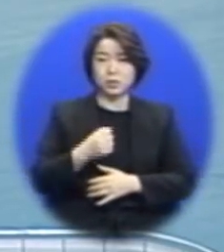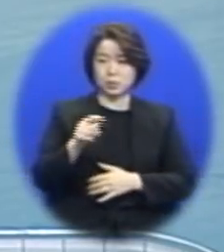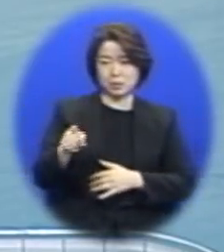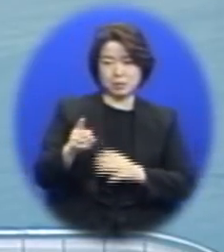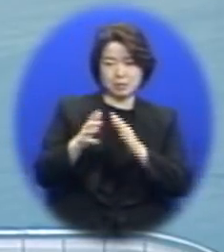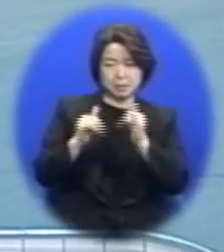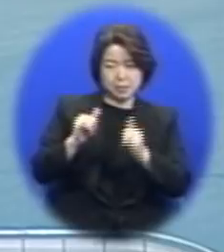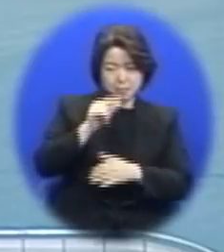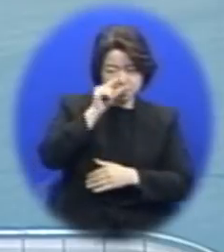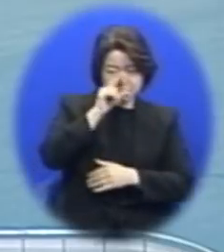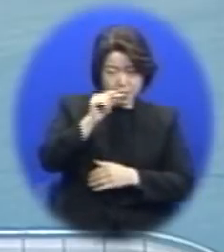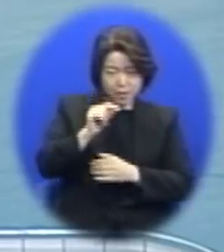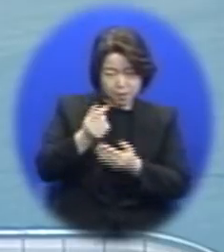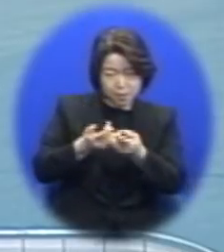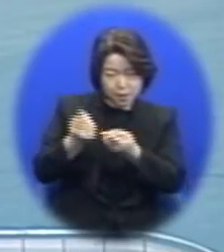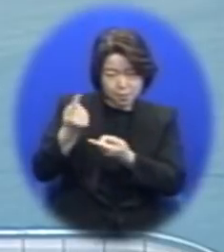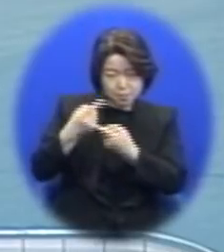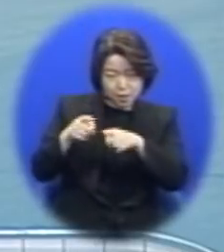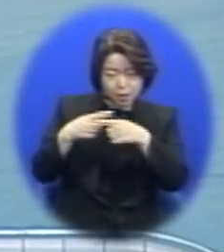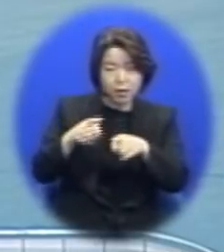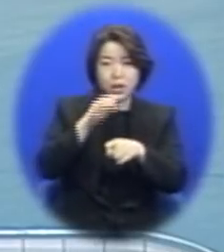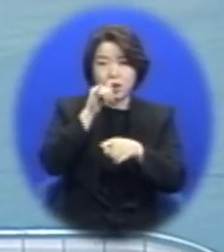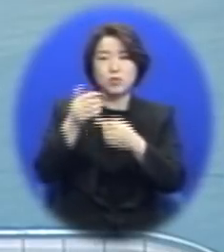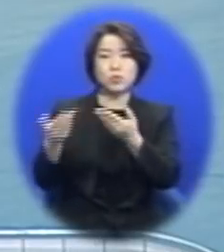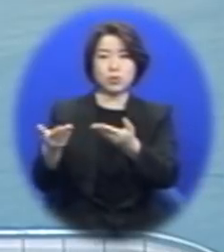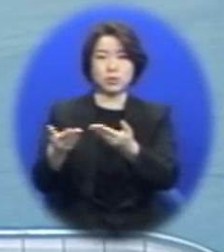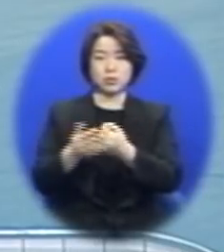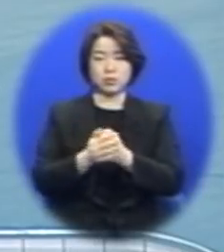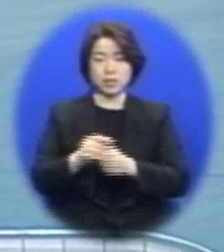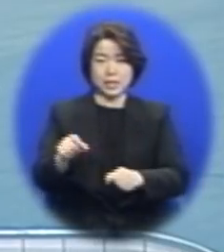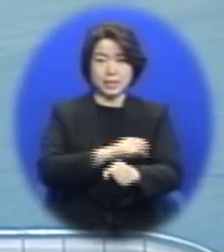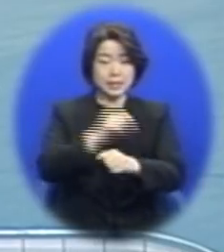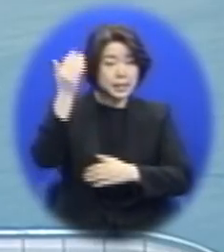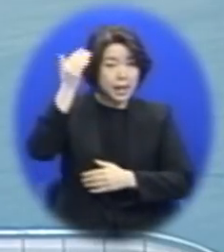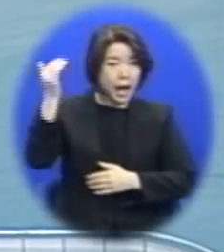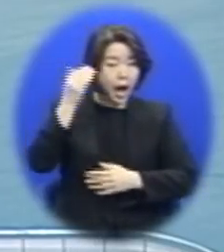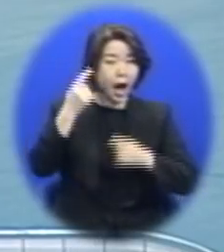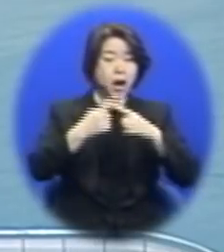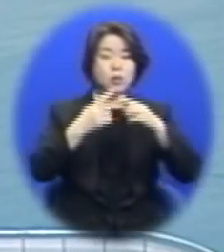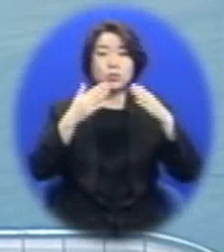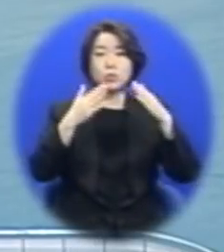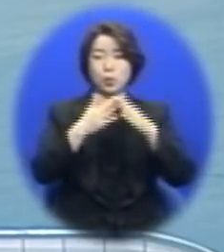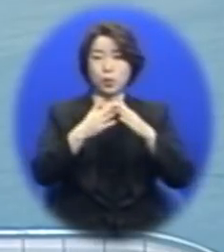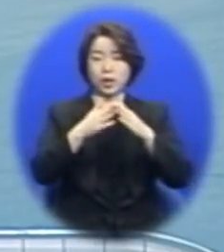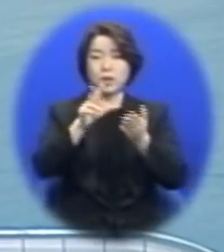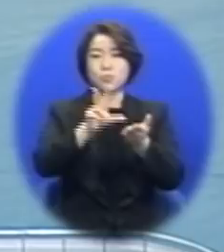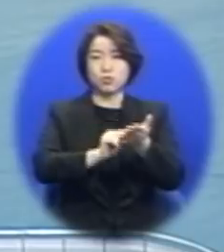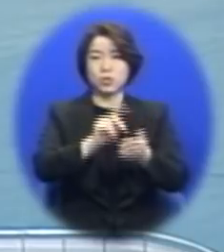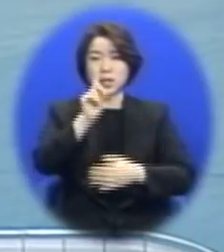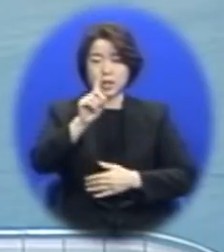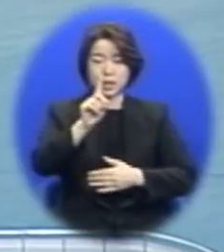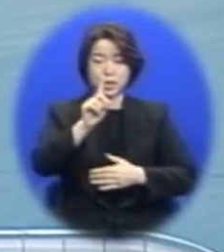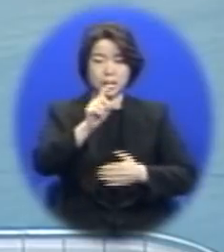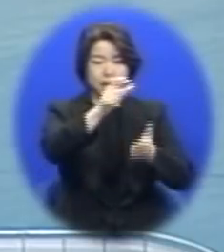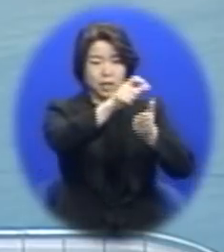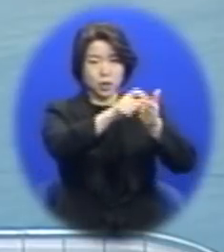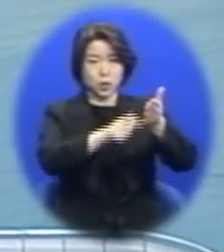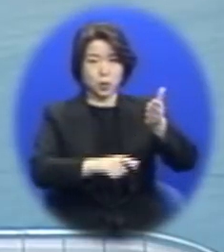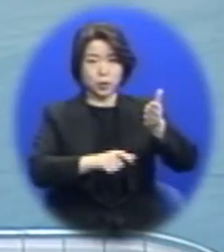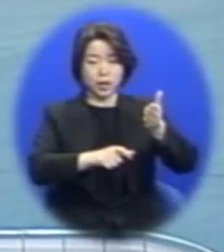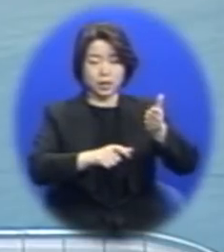사람을 까다롭게 봅니다. 특히 한국교회의 문제 중에 하나가 교단끼리의 분열입니다.